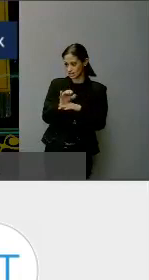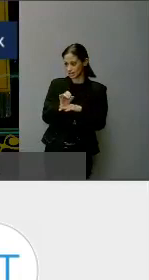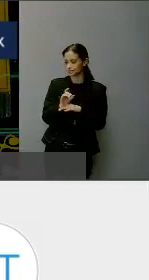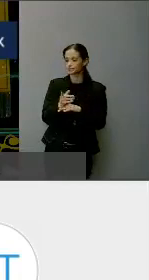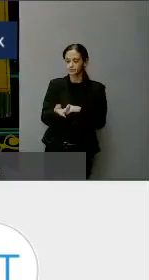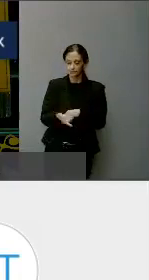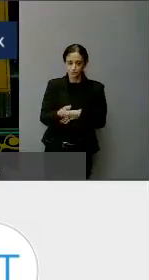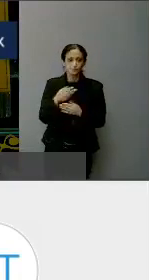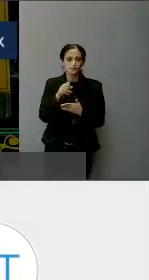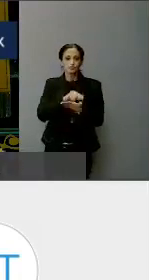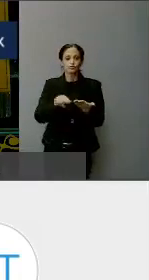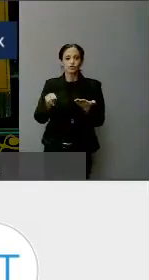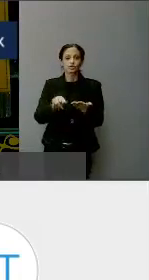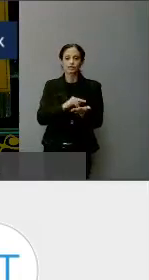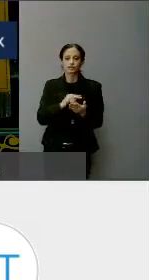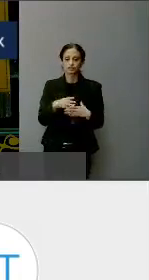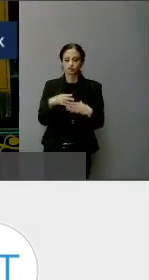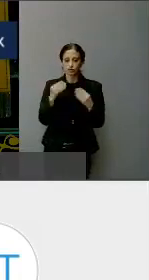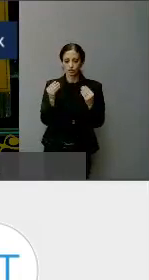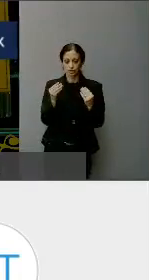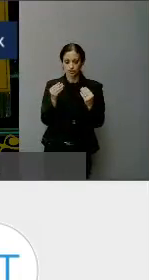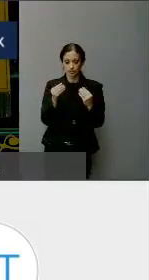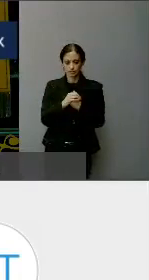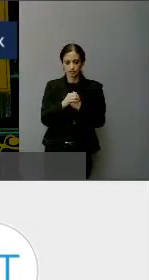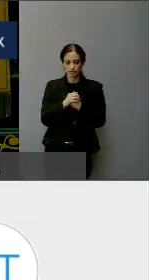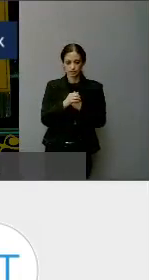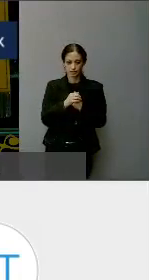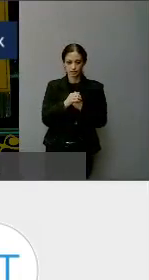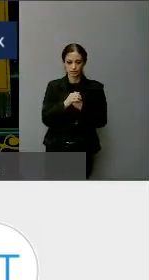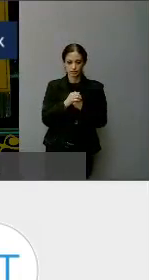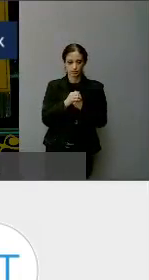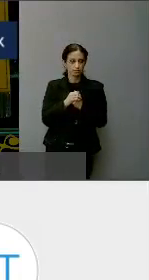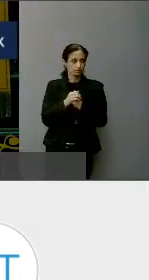votazione già tre